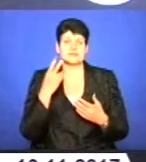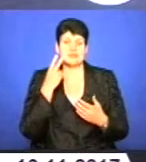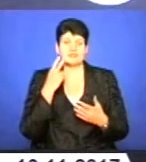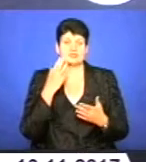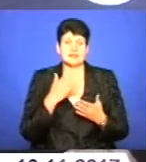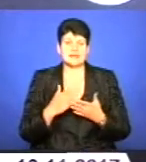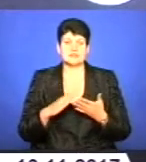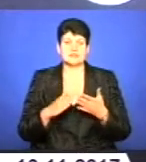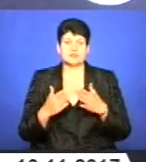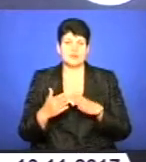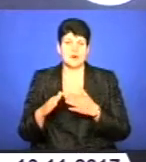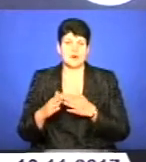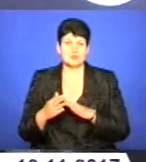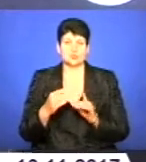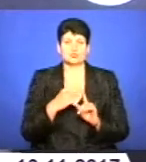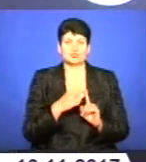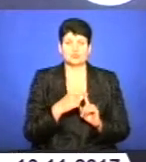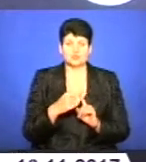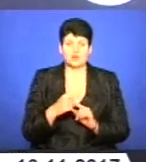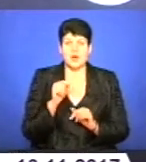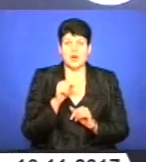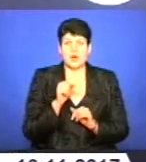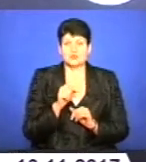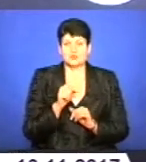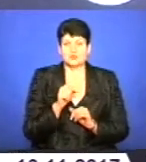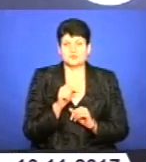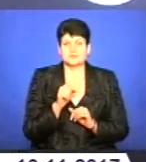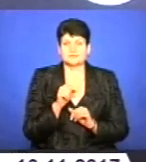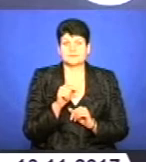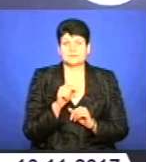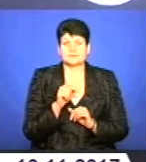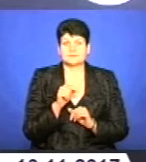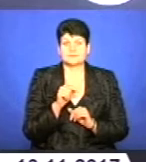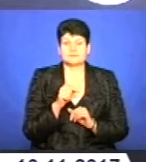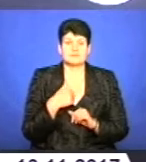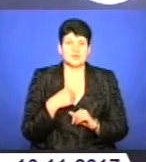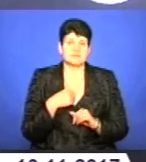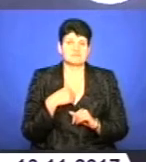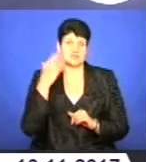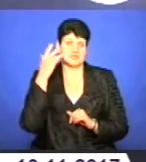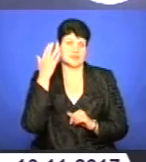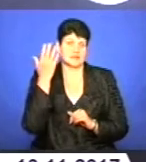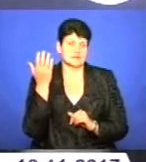якогось все-таки плюсу, а тут в кадрі, ну як, тут і мені видається, що